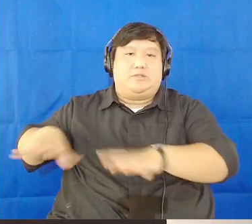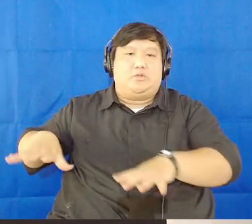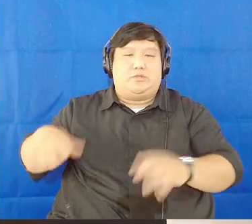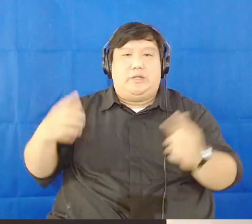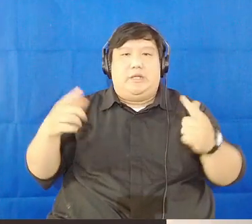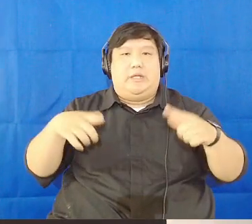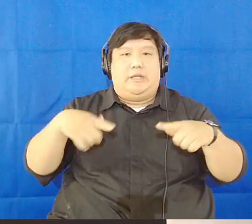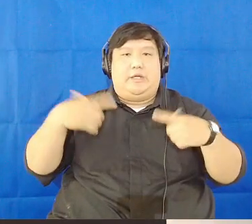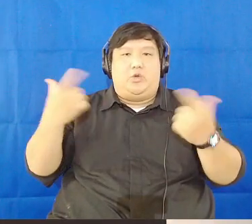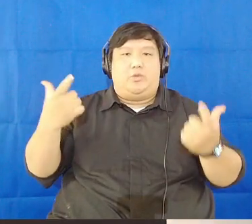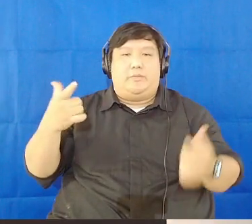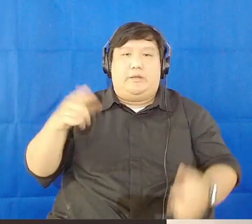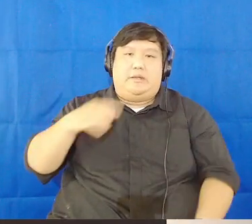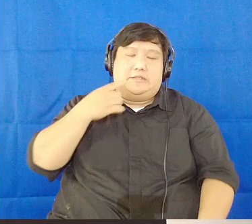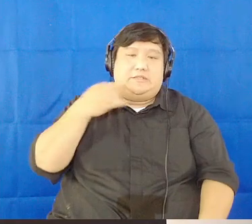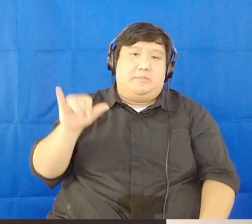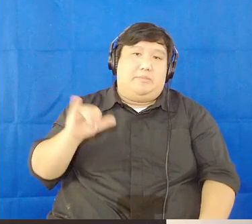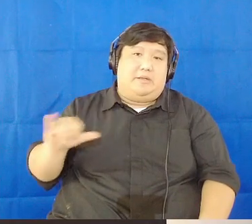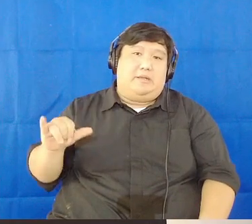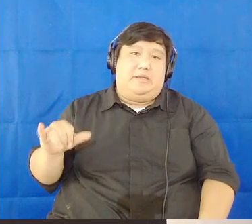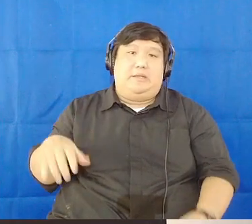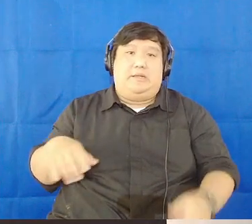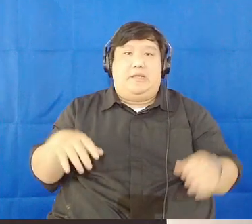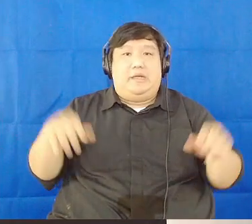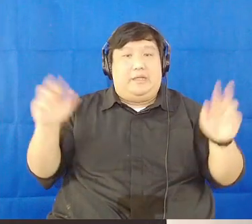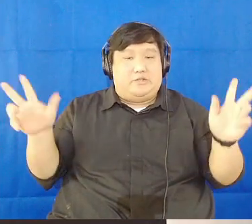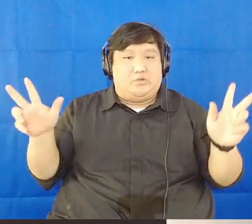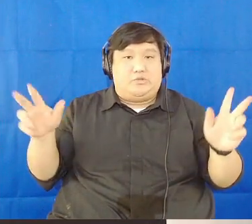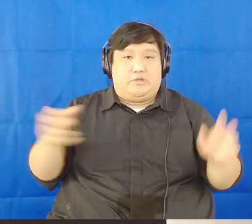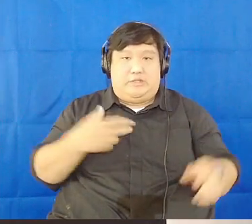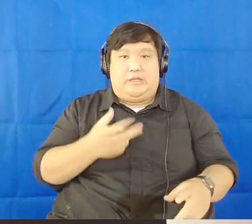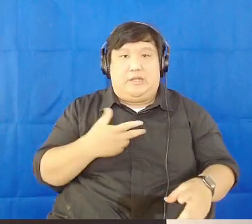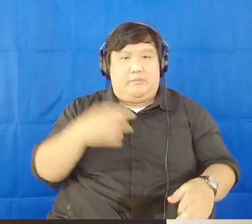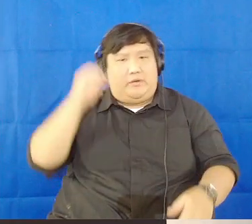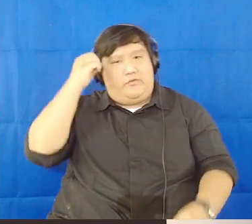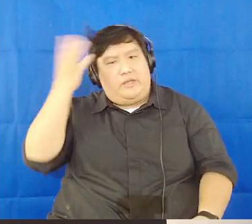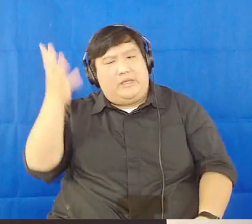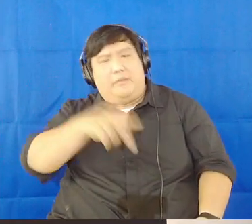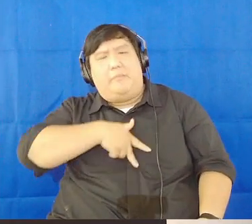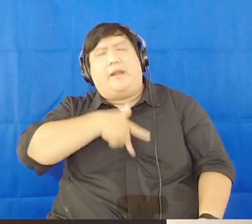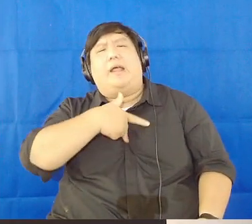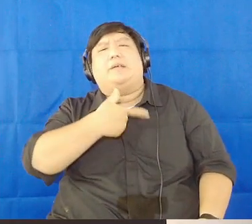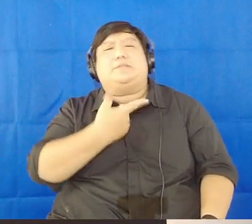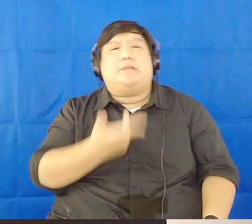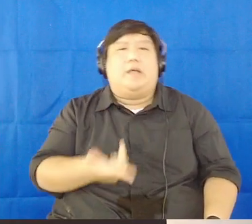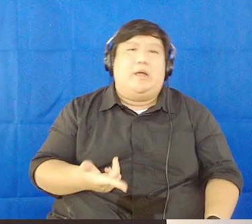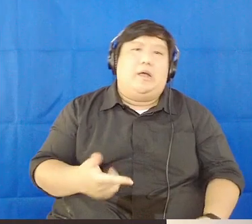kemudian berpikir, merasa, bertindak, memilih dengan cara Kristus.